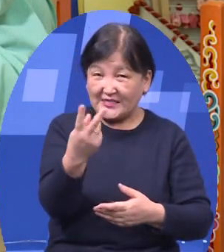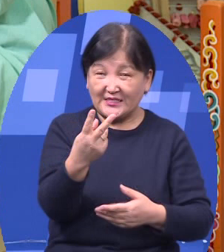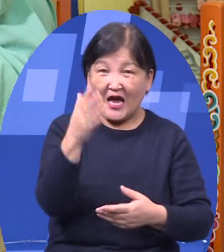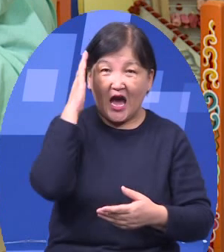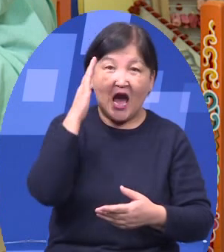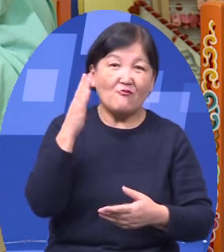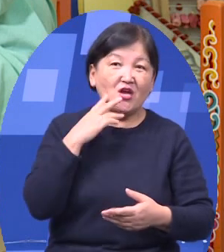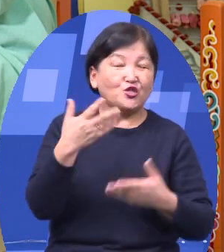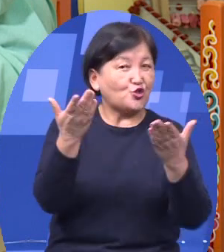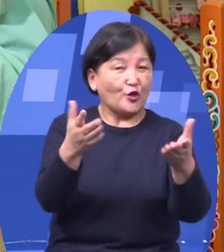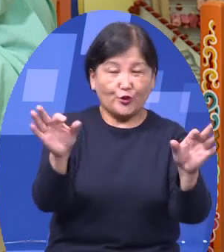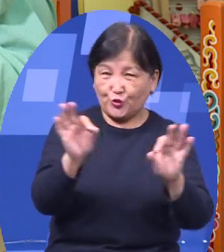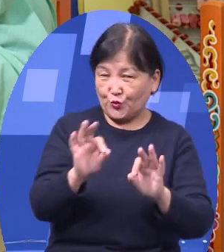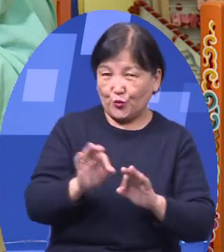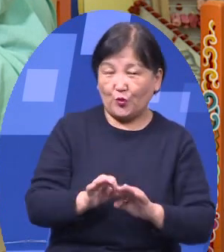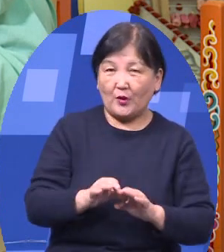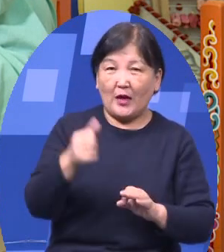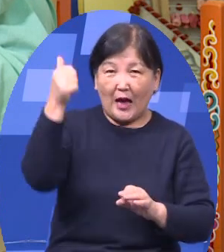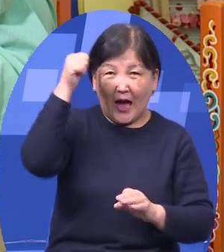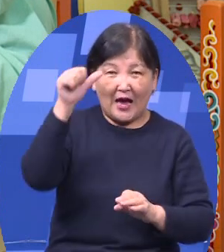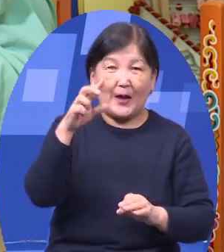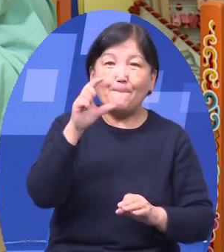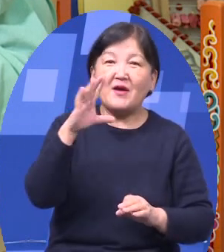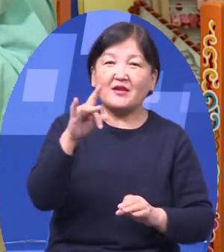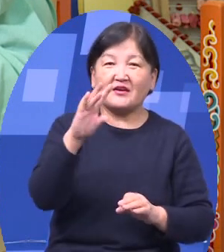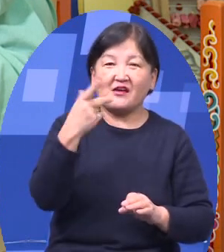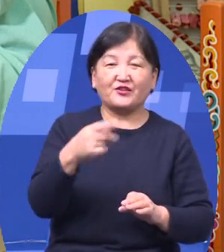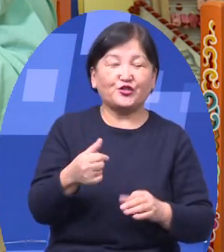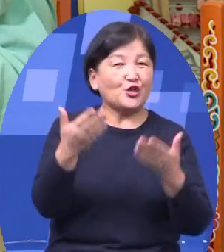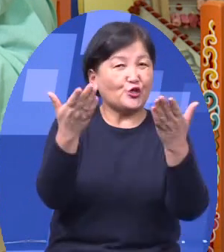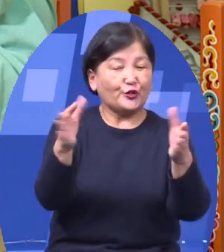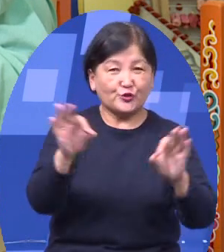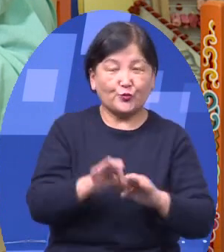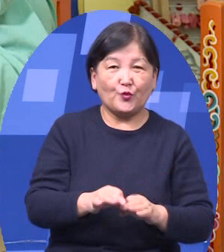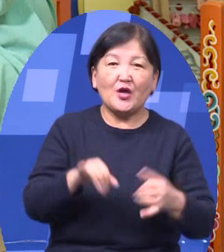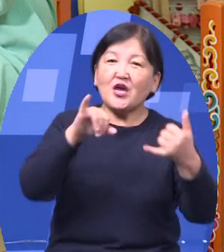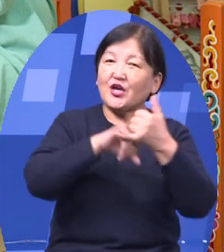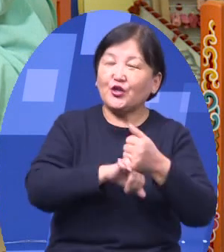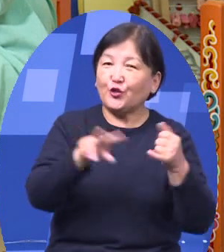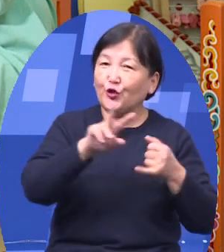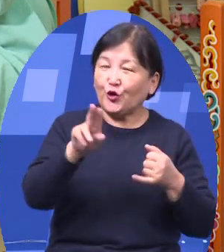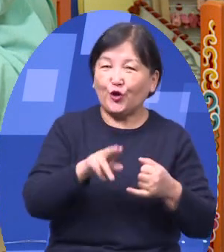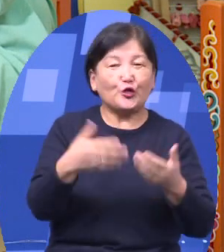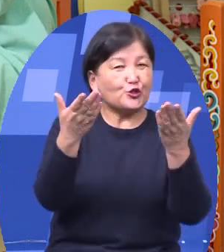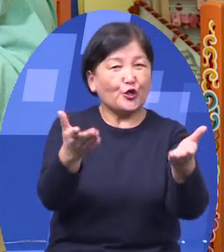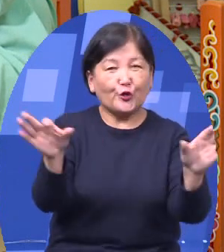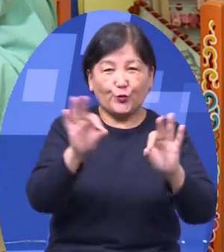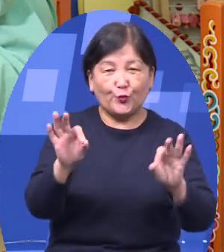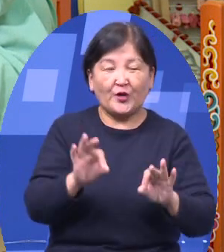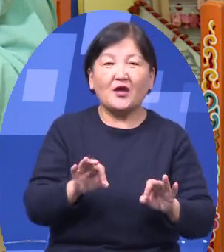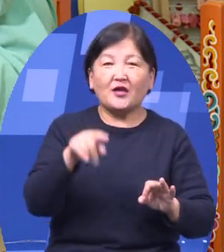аав ээжтэй залгсангүй. Ах бэргэн эгчтэй залгсангүй. Эхнэр нөхөр хоёр хоорондоо